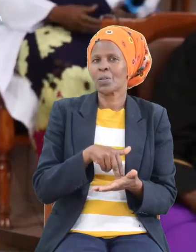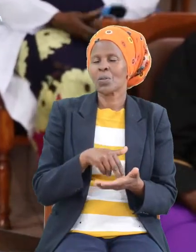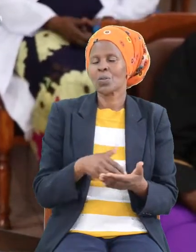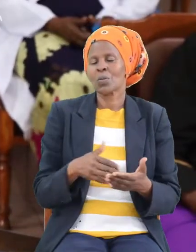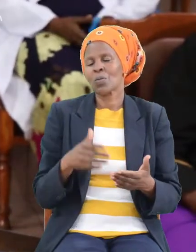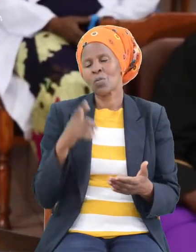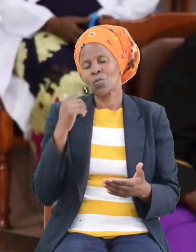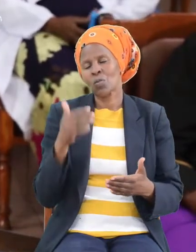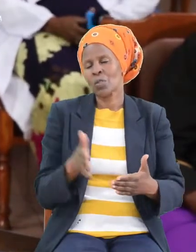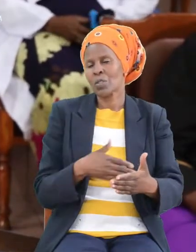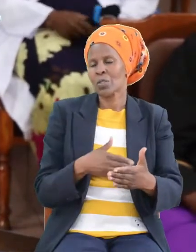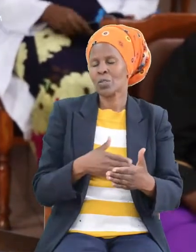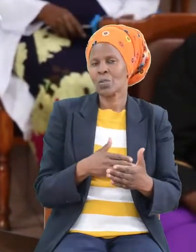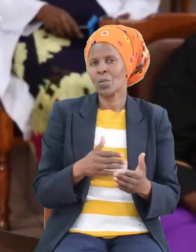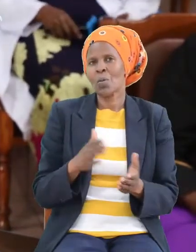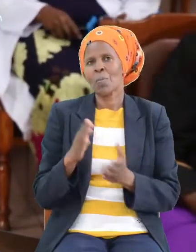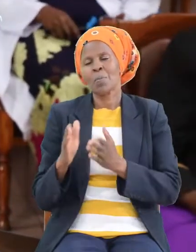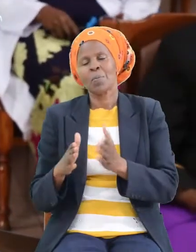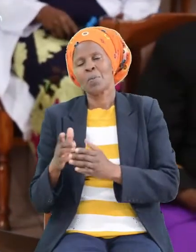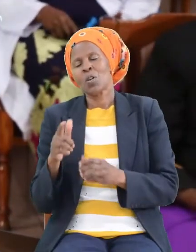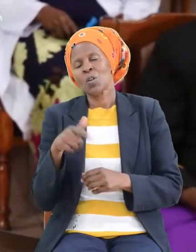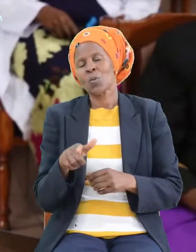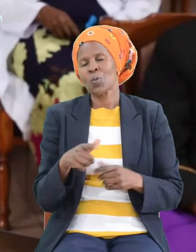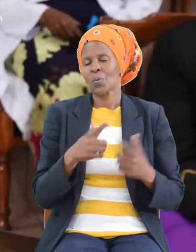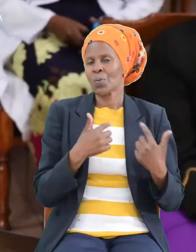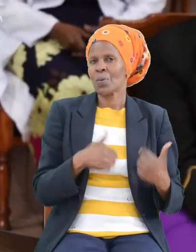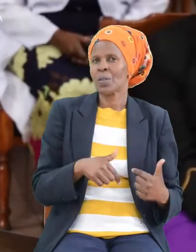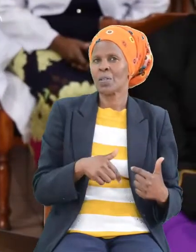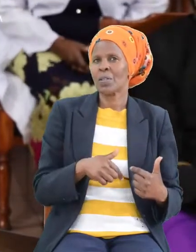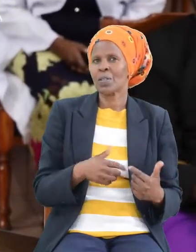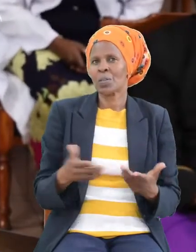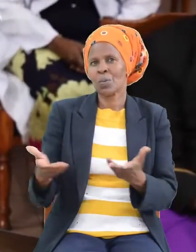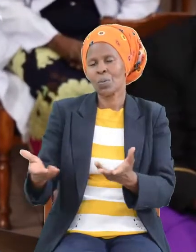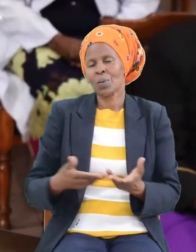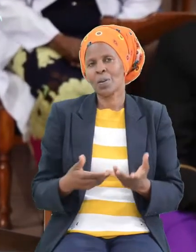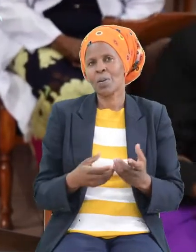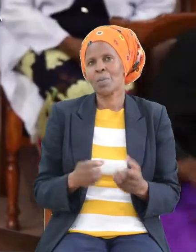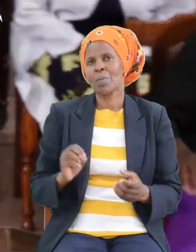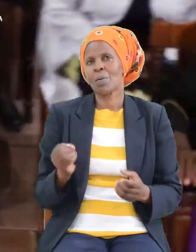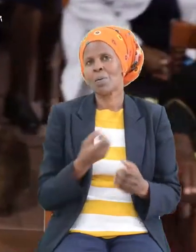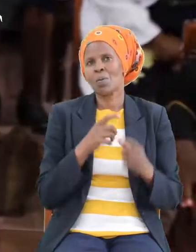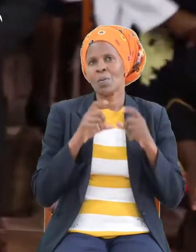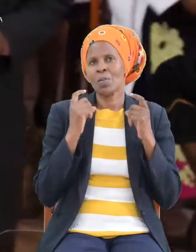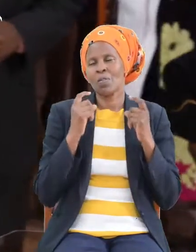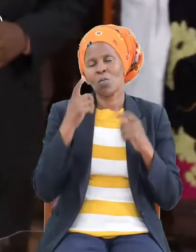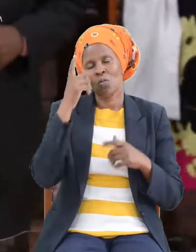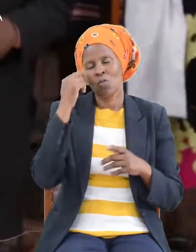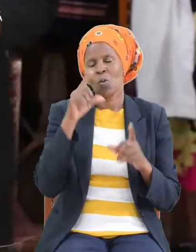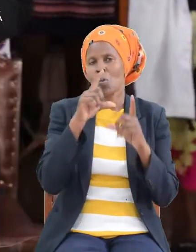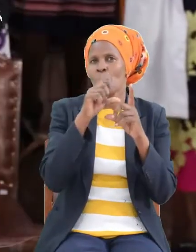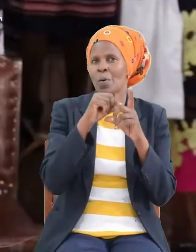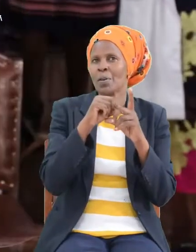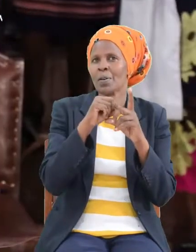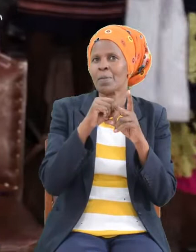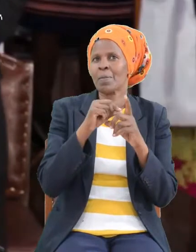kuimba wimbo wa kutayarisha roho zetu na kukaribisha mchungaji wetu atupe neno. Penzi za